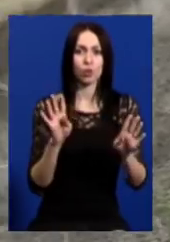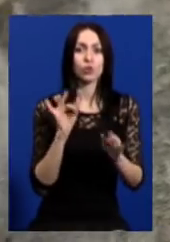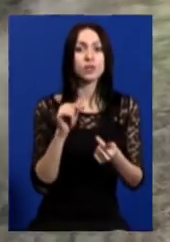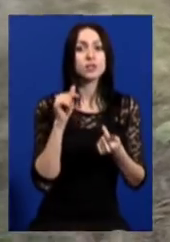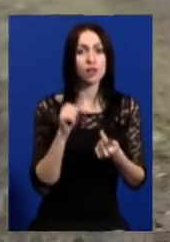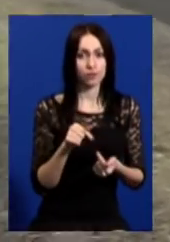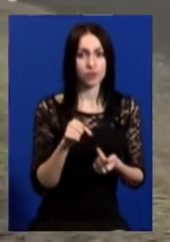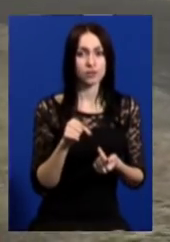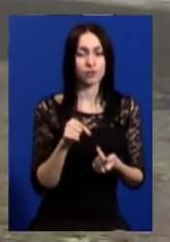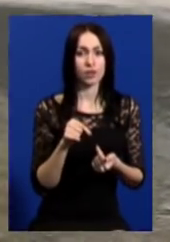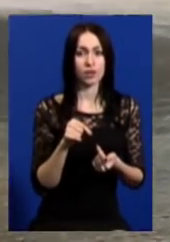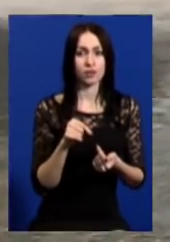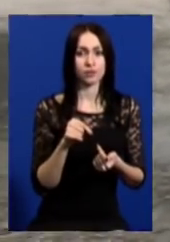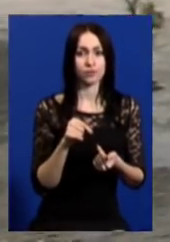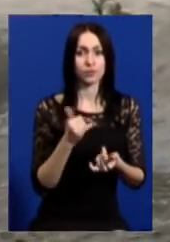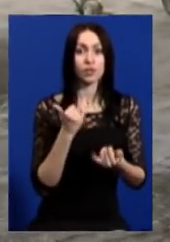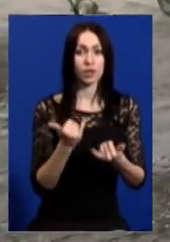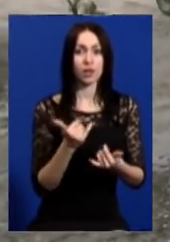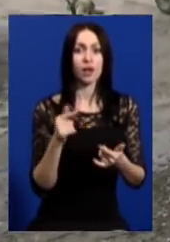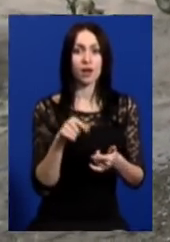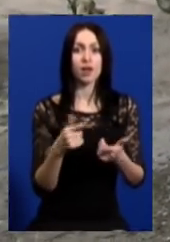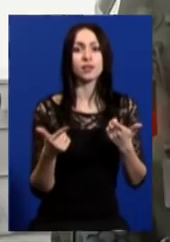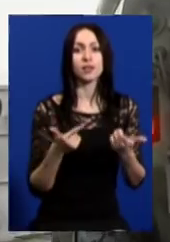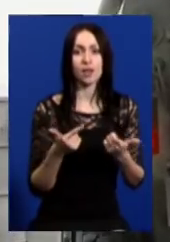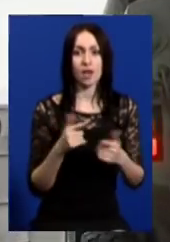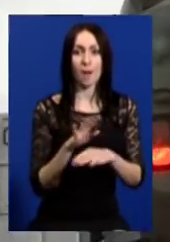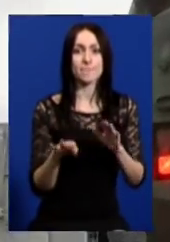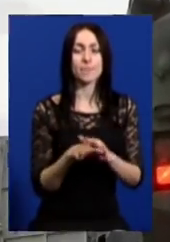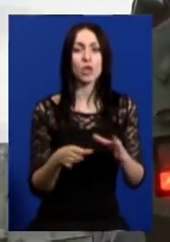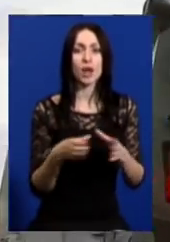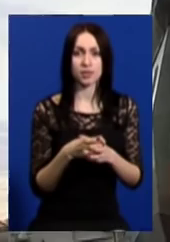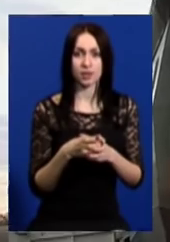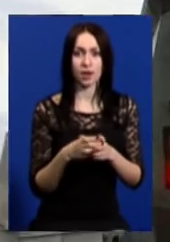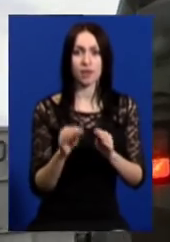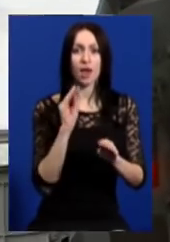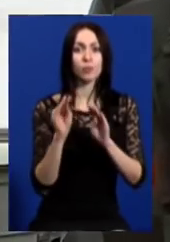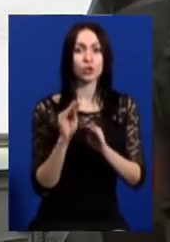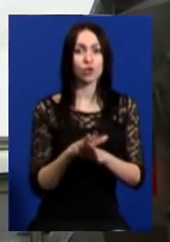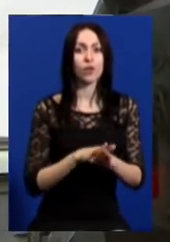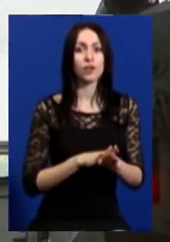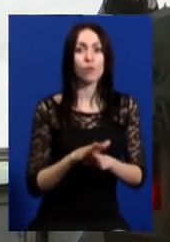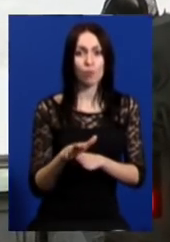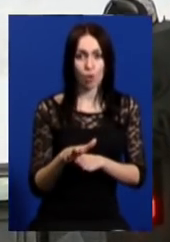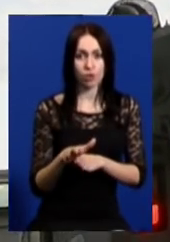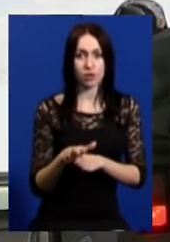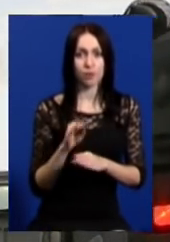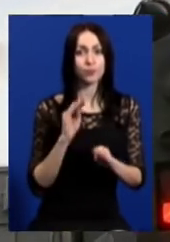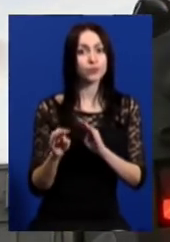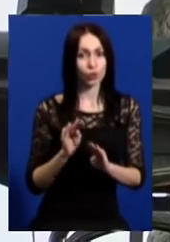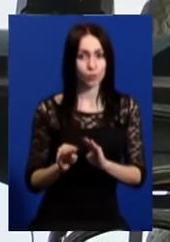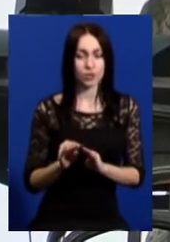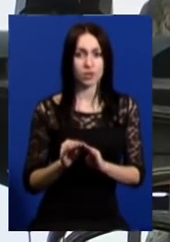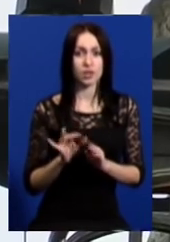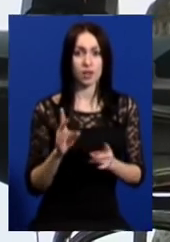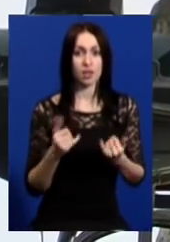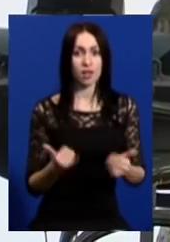відповідно, станом, де підрозділи облаштовані в повному обсязі, на